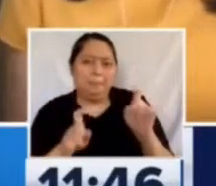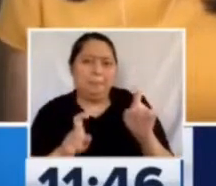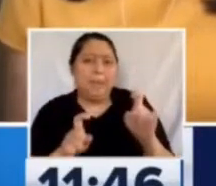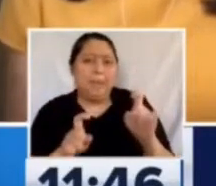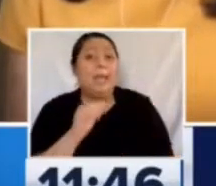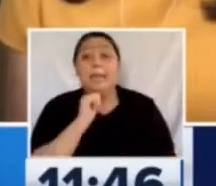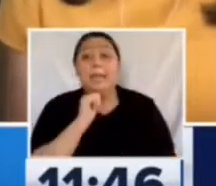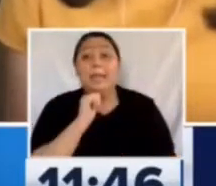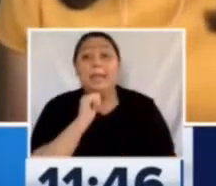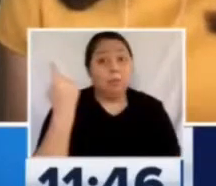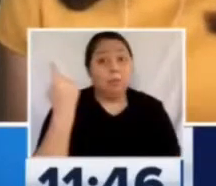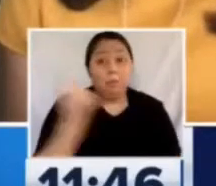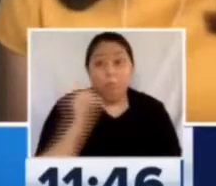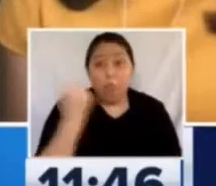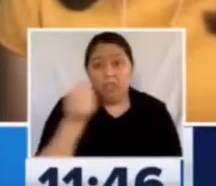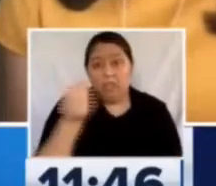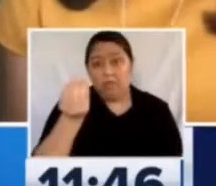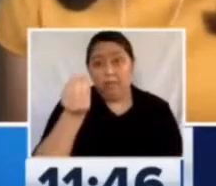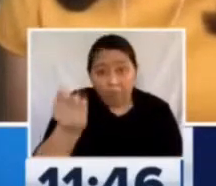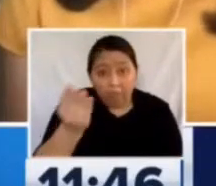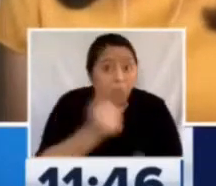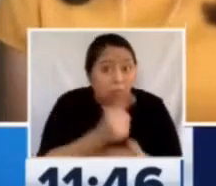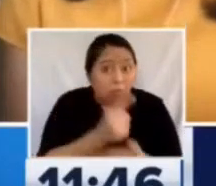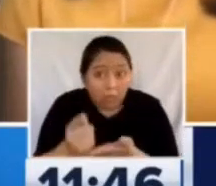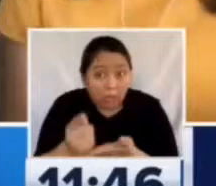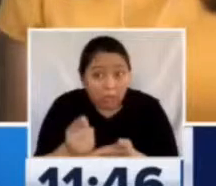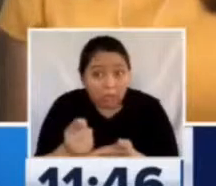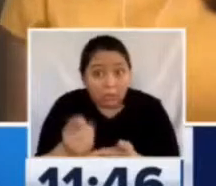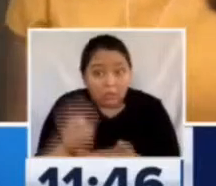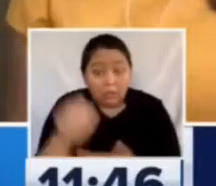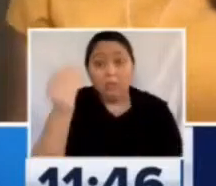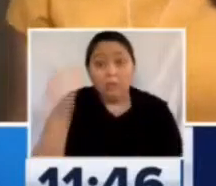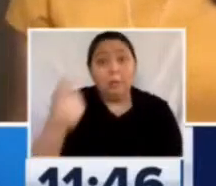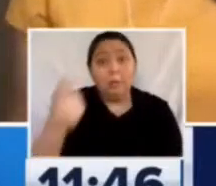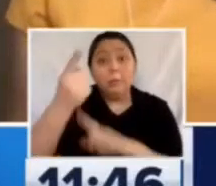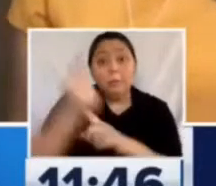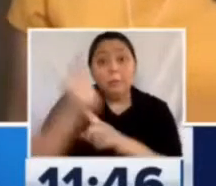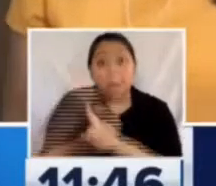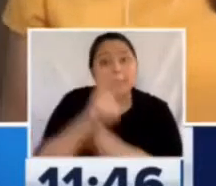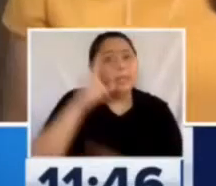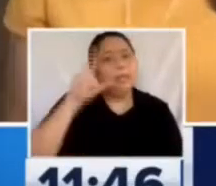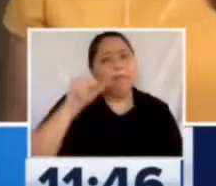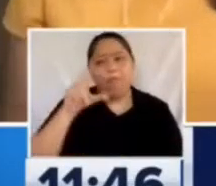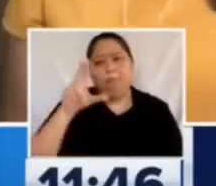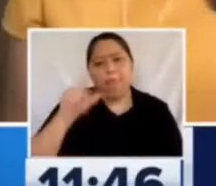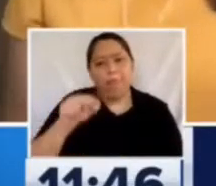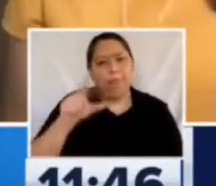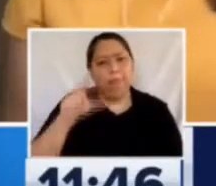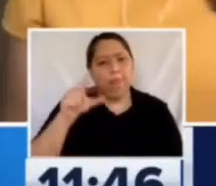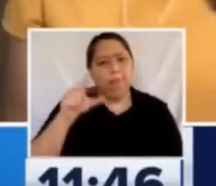Opo. Narinig niyo na po ako, Mayor. Inilunsad niyo po yung Taguig